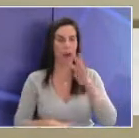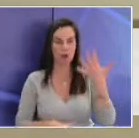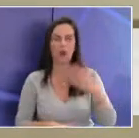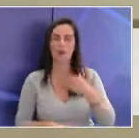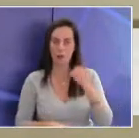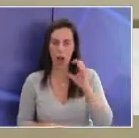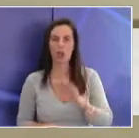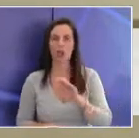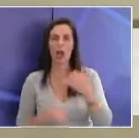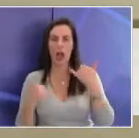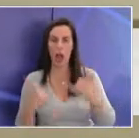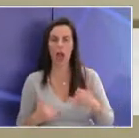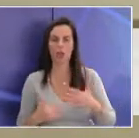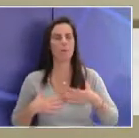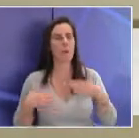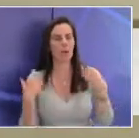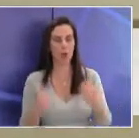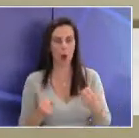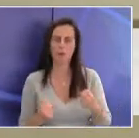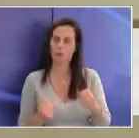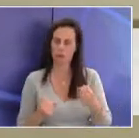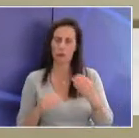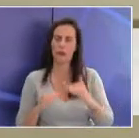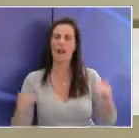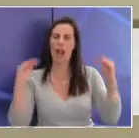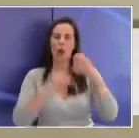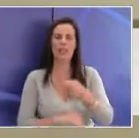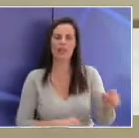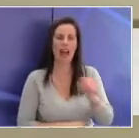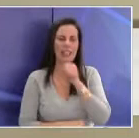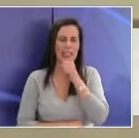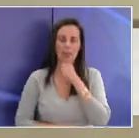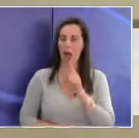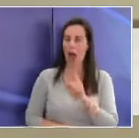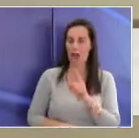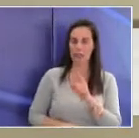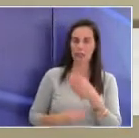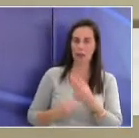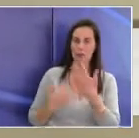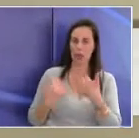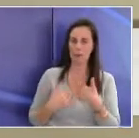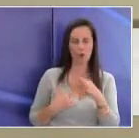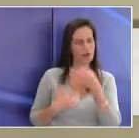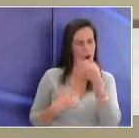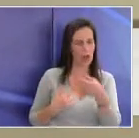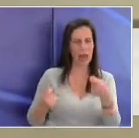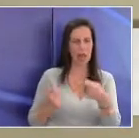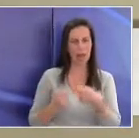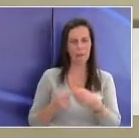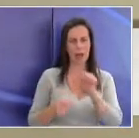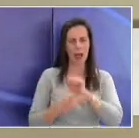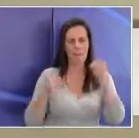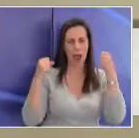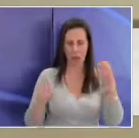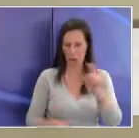אנחנו צריכים להשקיע עכשיו בבריאות. ולהעלות את קצבאות הזקנה. טוב, טכנית נתעדכן מיניר. עוד שאלה לגבי המחאה החברתית.